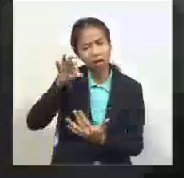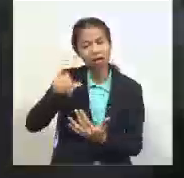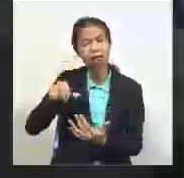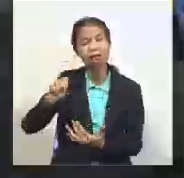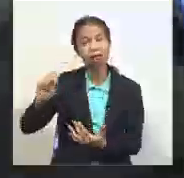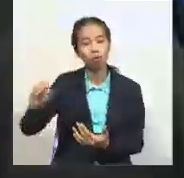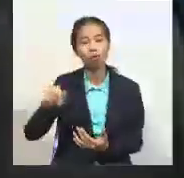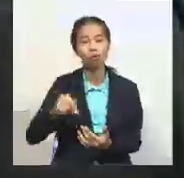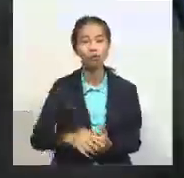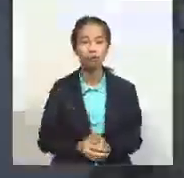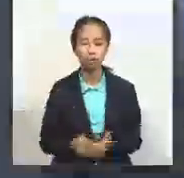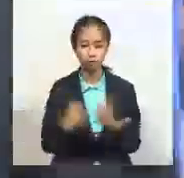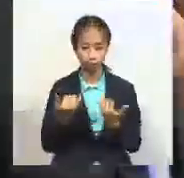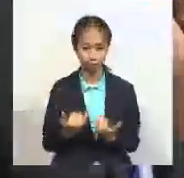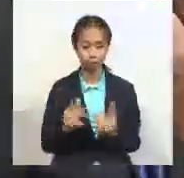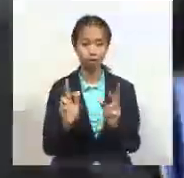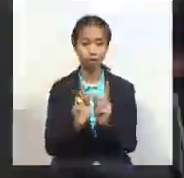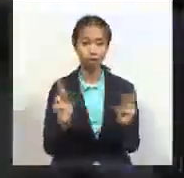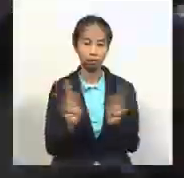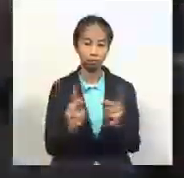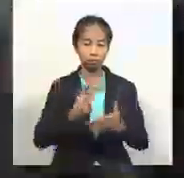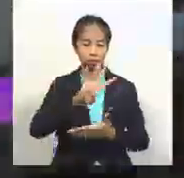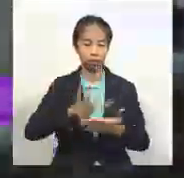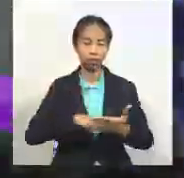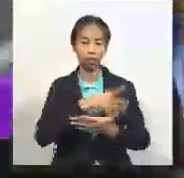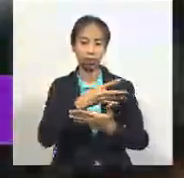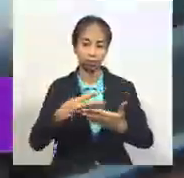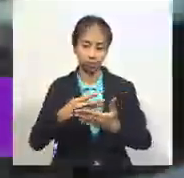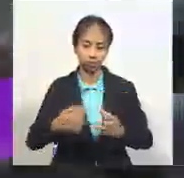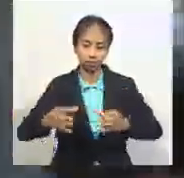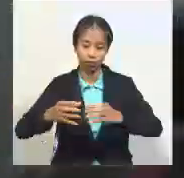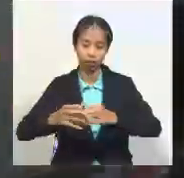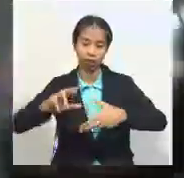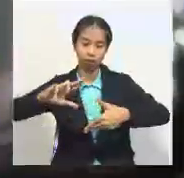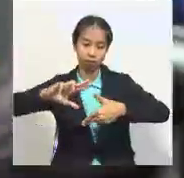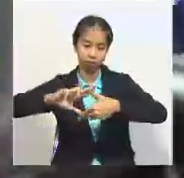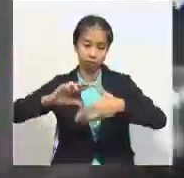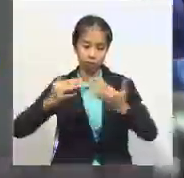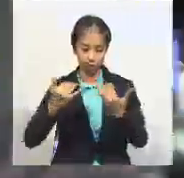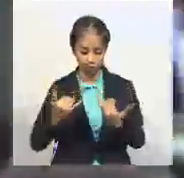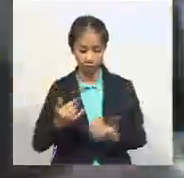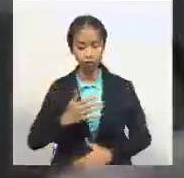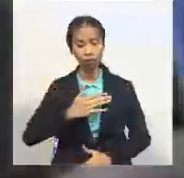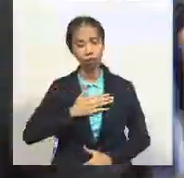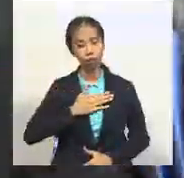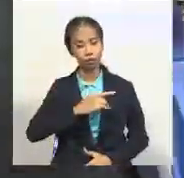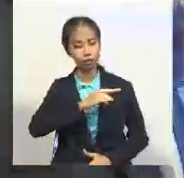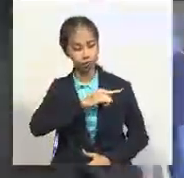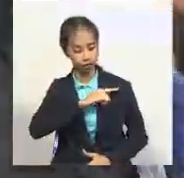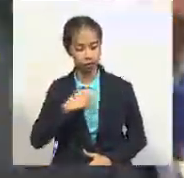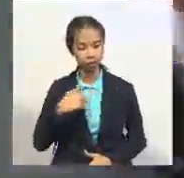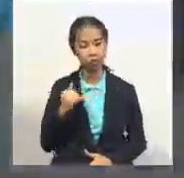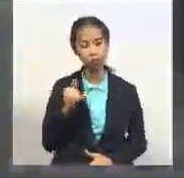พลเอกประวิตรวงษ์สุวรรณในฐานะกรรมการยุทธศาสตร์พรรคพลังประชารัฐเปิดเผยภายหลังการประชุมว่าได้เข้ามาทำหน้าที่ขับเคลื่อ